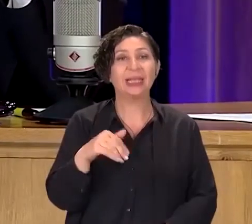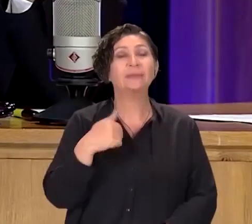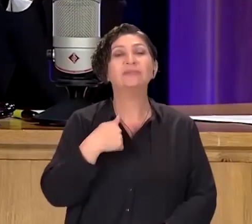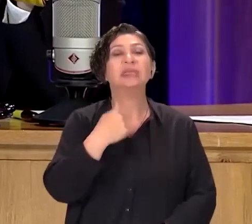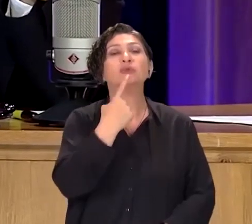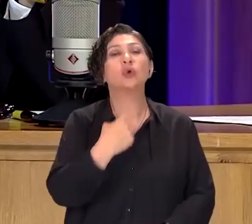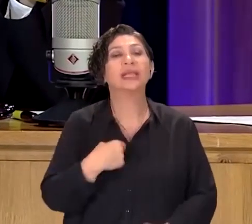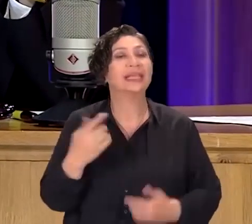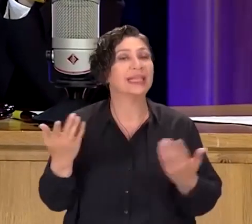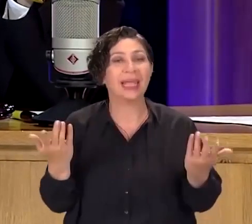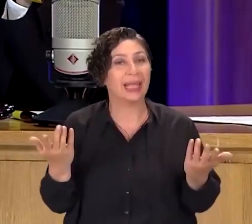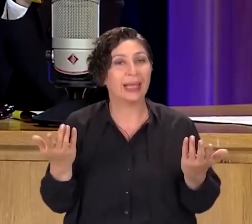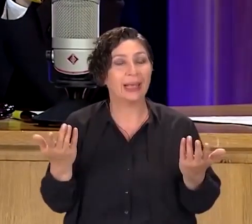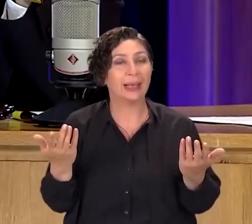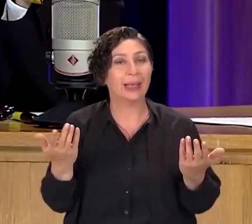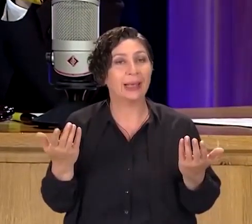söylediği şey şu.